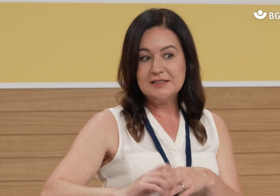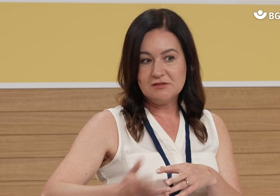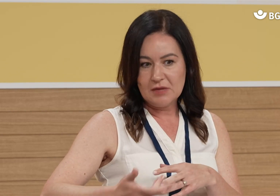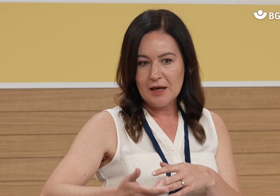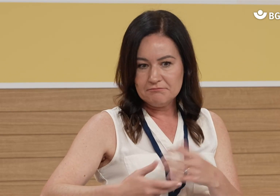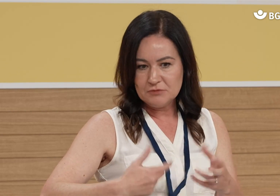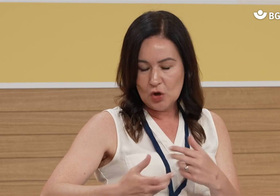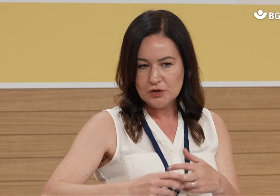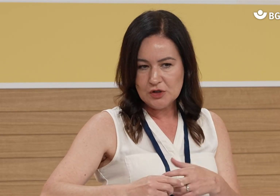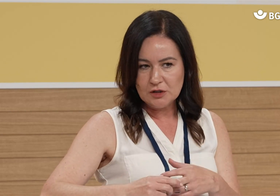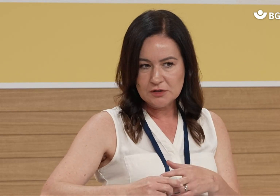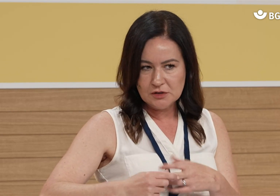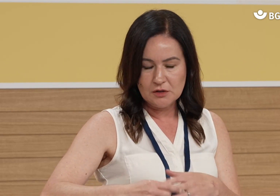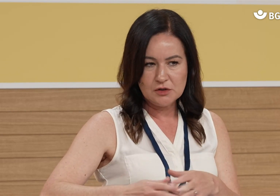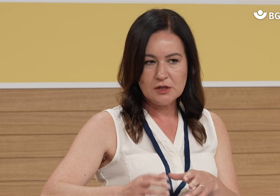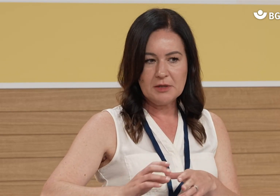Unser